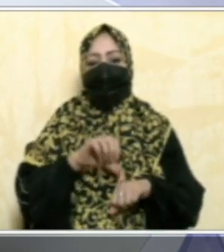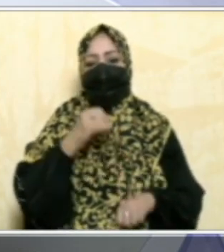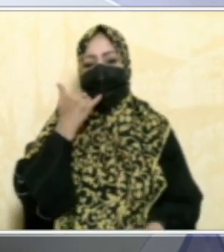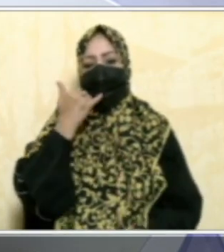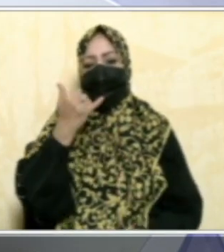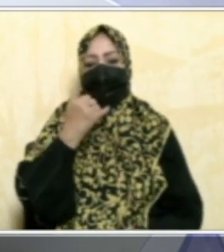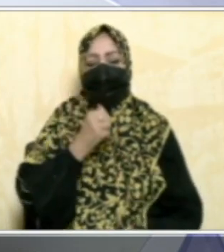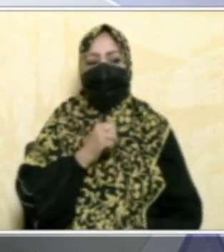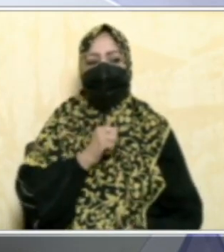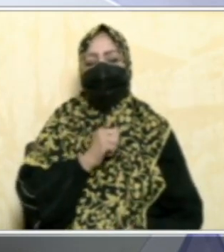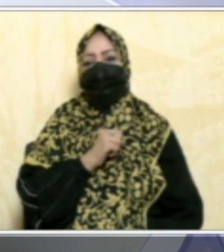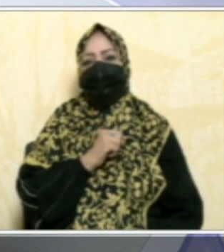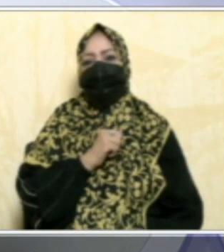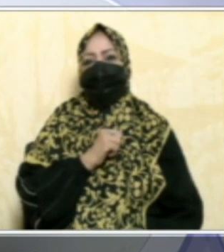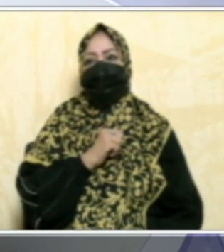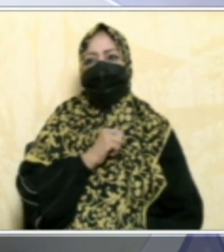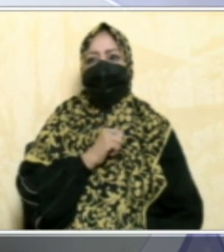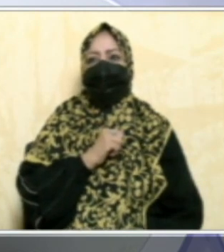تفضلي يا أخت أم محمد.